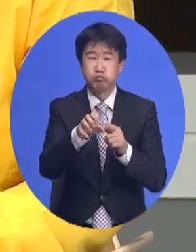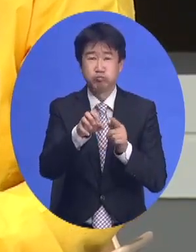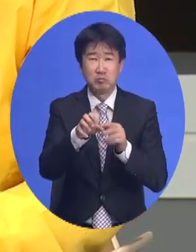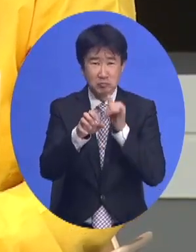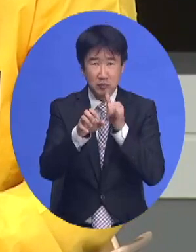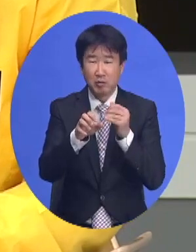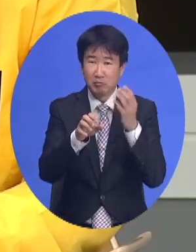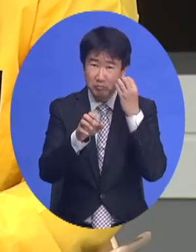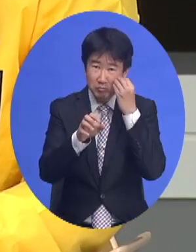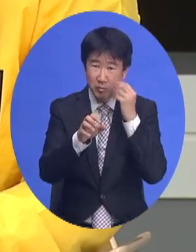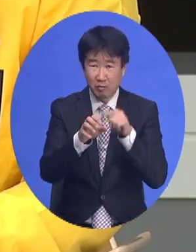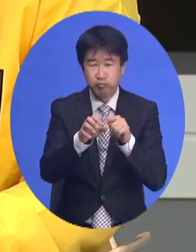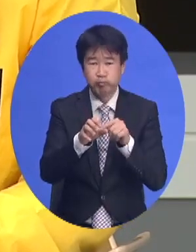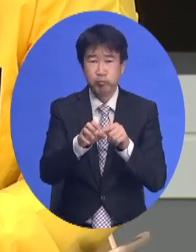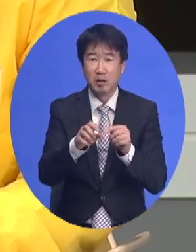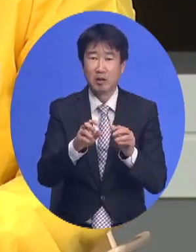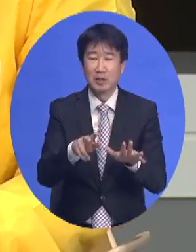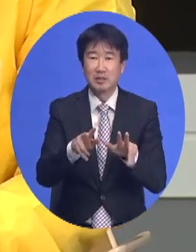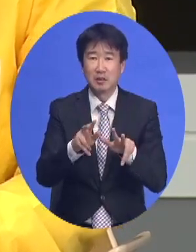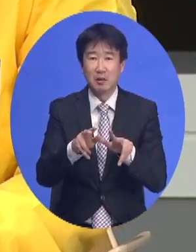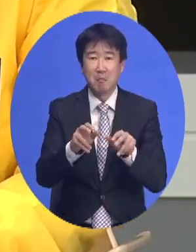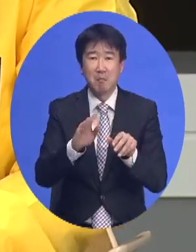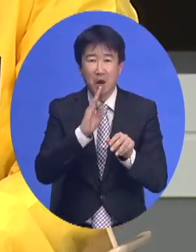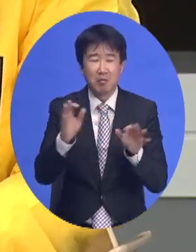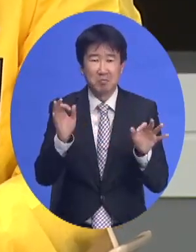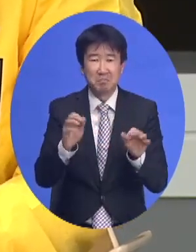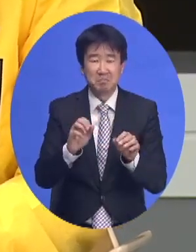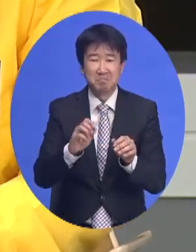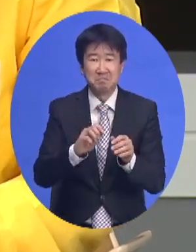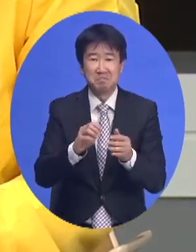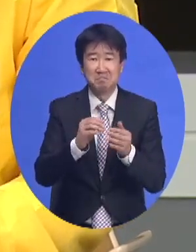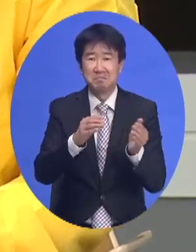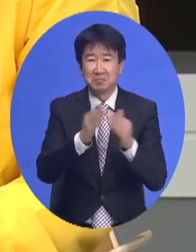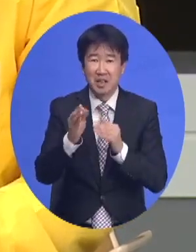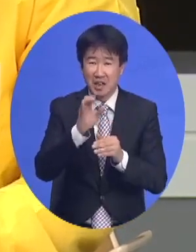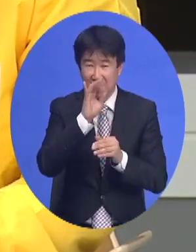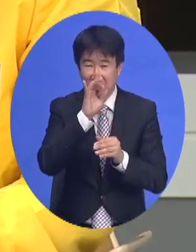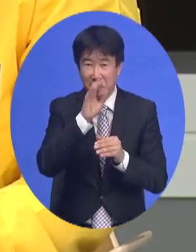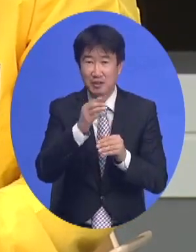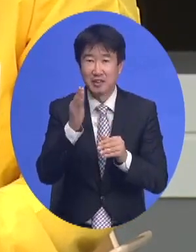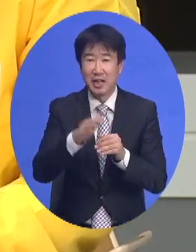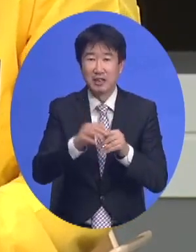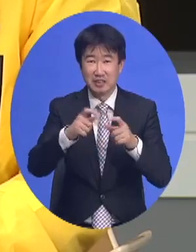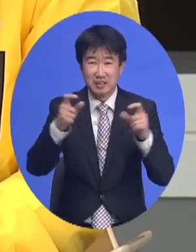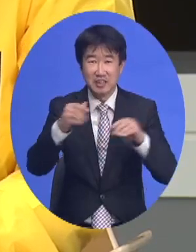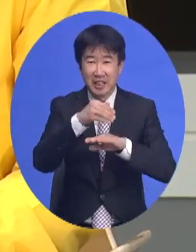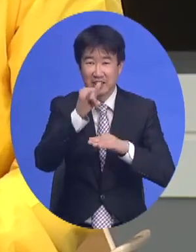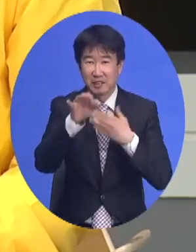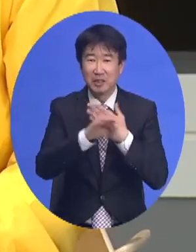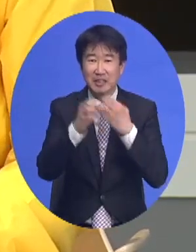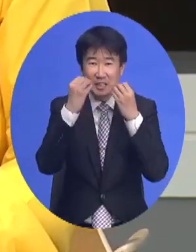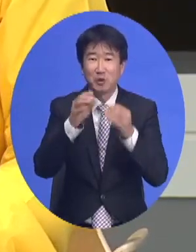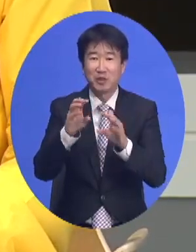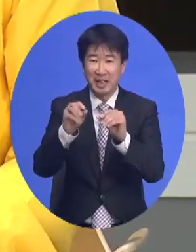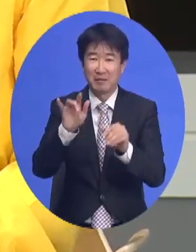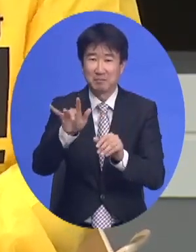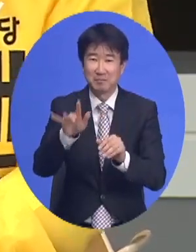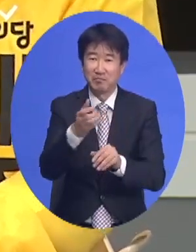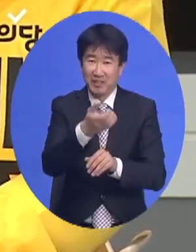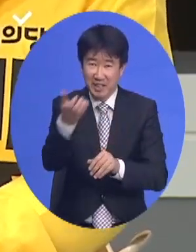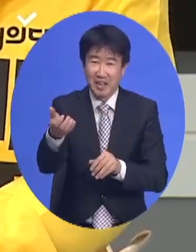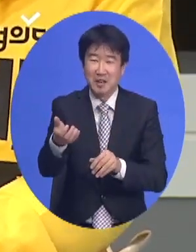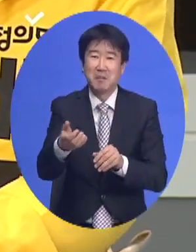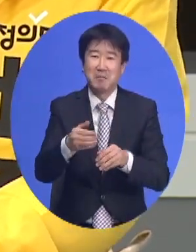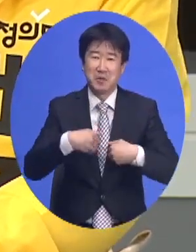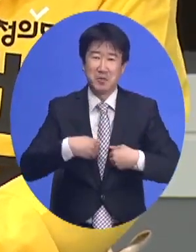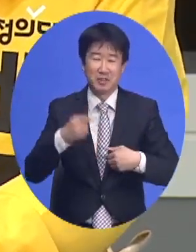됩니다. 현재 있는 것을 금방 없애라 할 수는 없지만 정설 계획이 있다면 정말로 새로운 부지를 선정해서 저는 가야 된다고